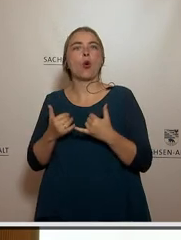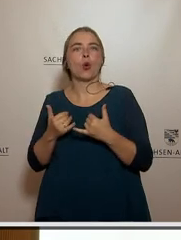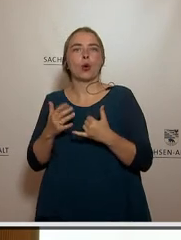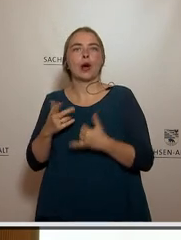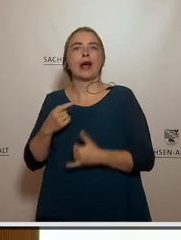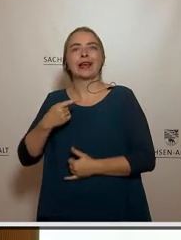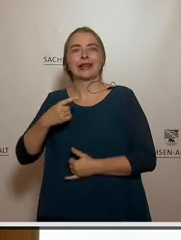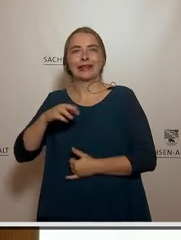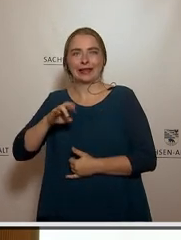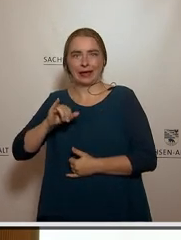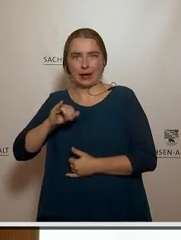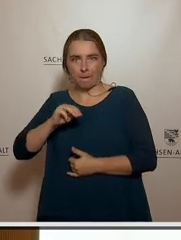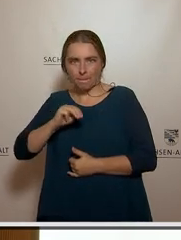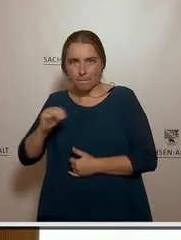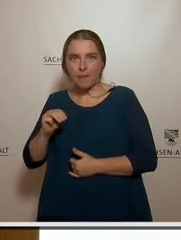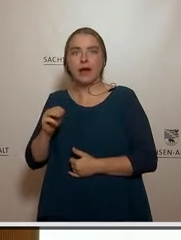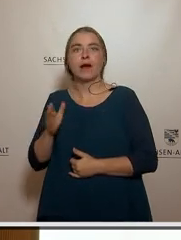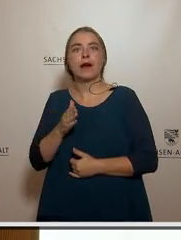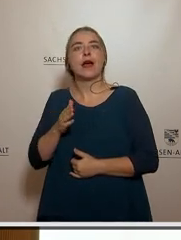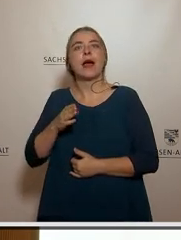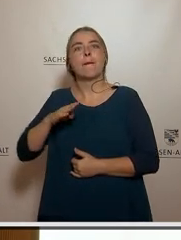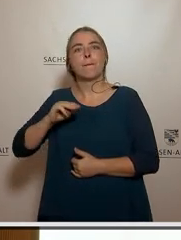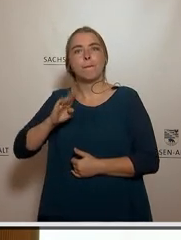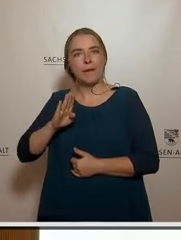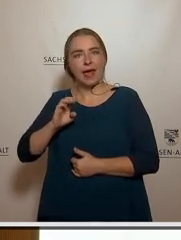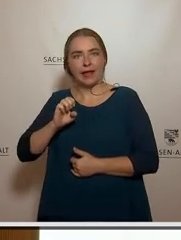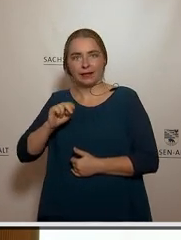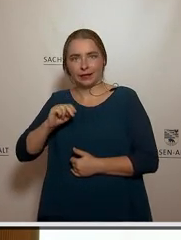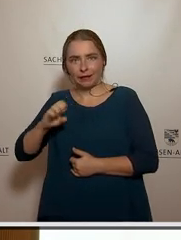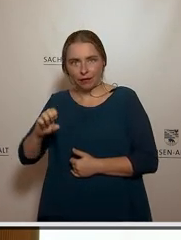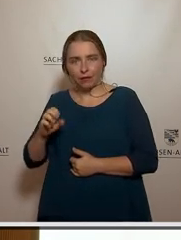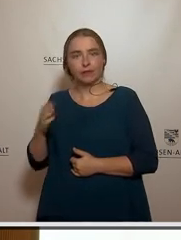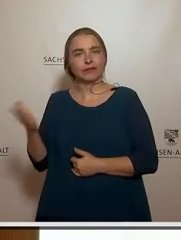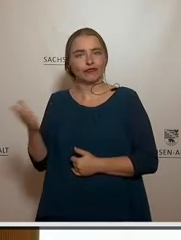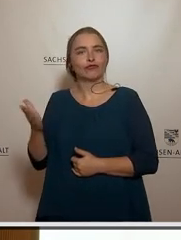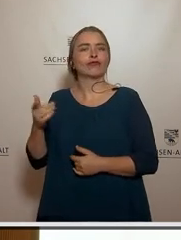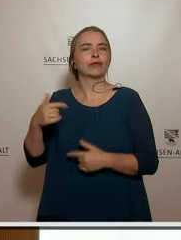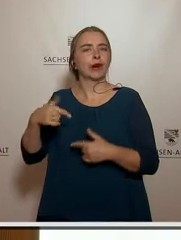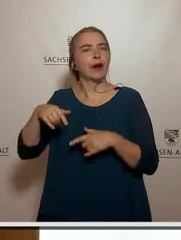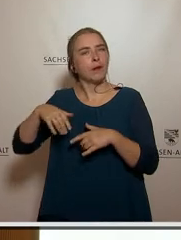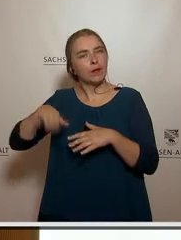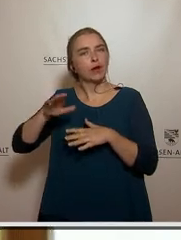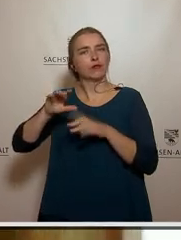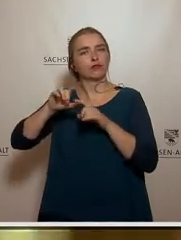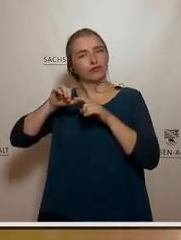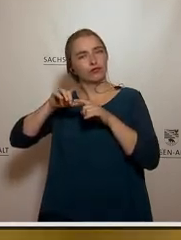Thema Impfen informieren wird. Damit haben Sie das Wort.